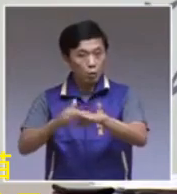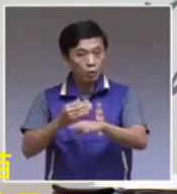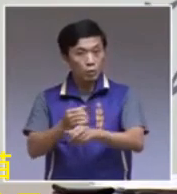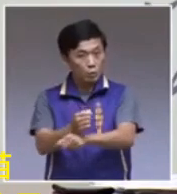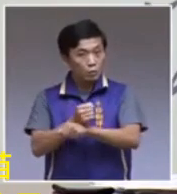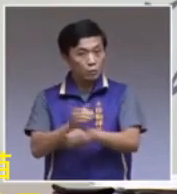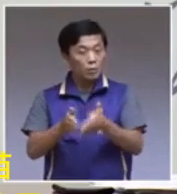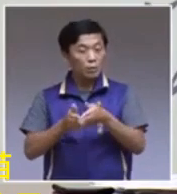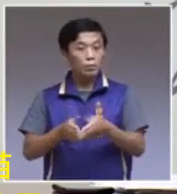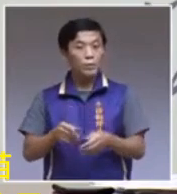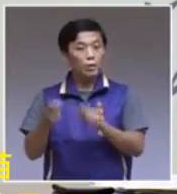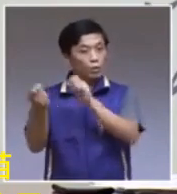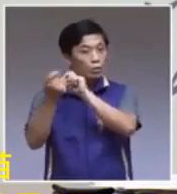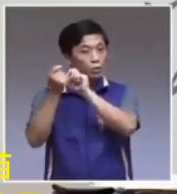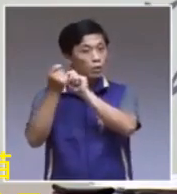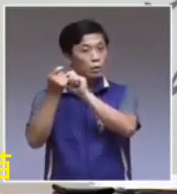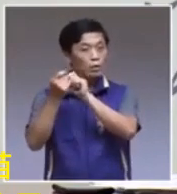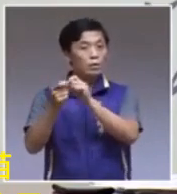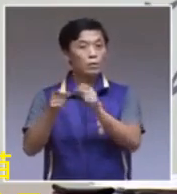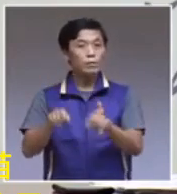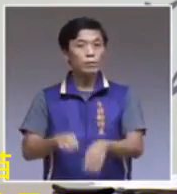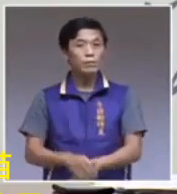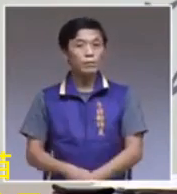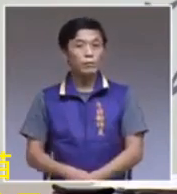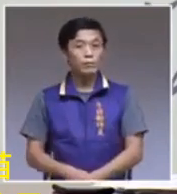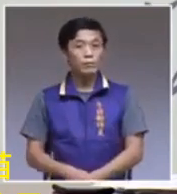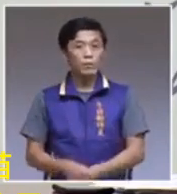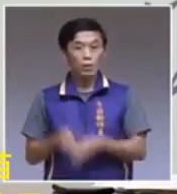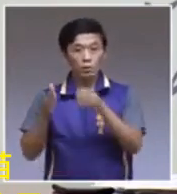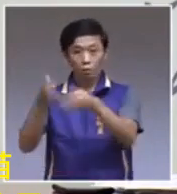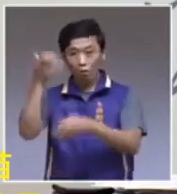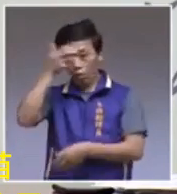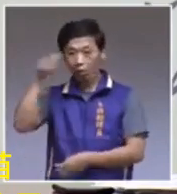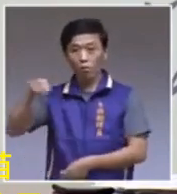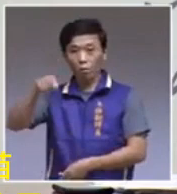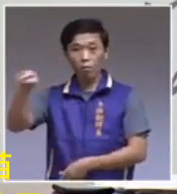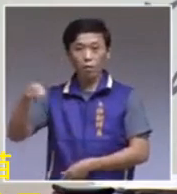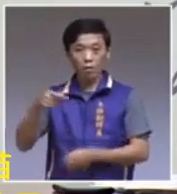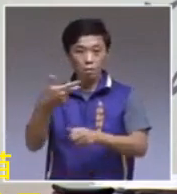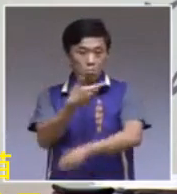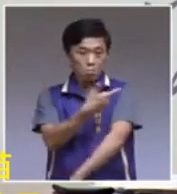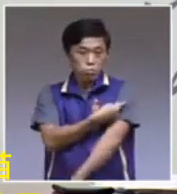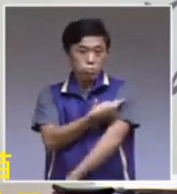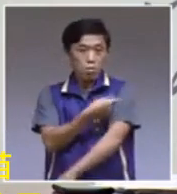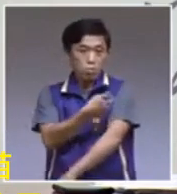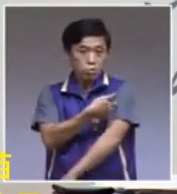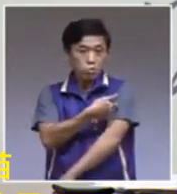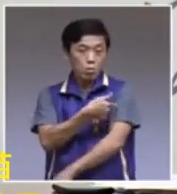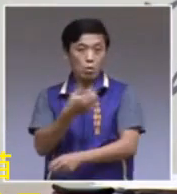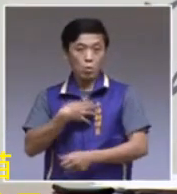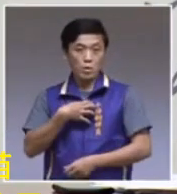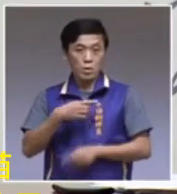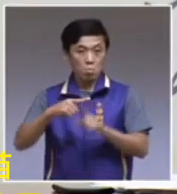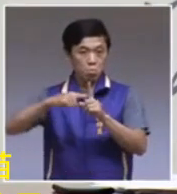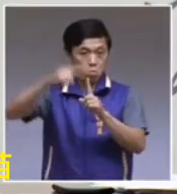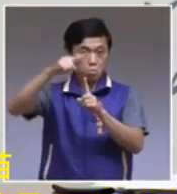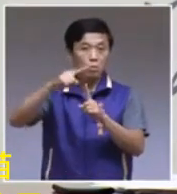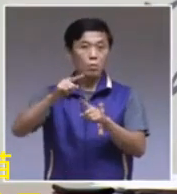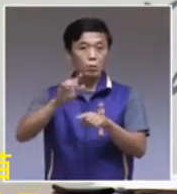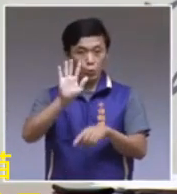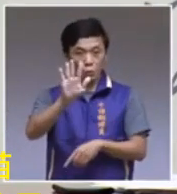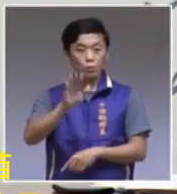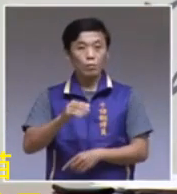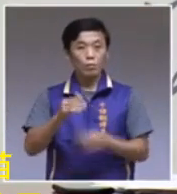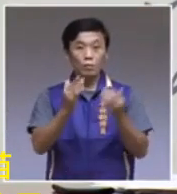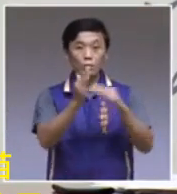这一阵子因为开始主要是比较长者他的危险性比较高，所以政府大